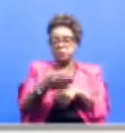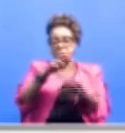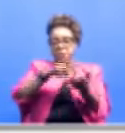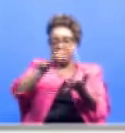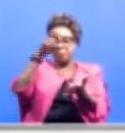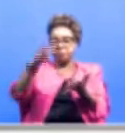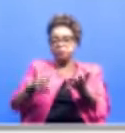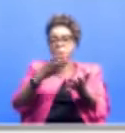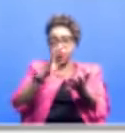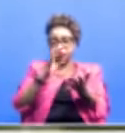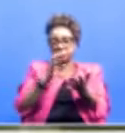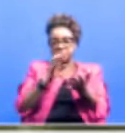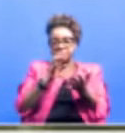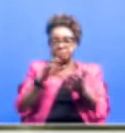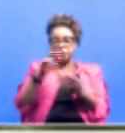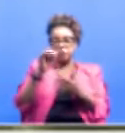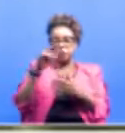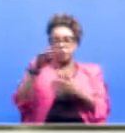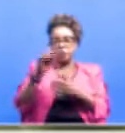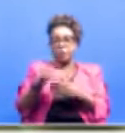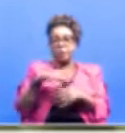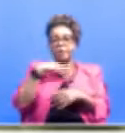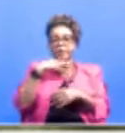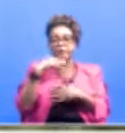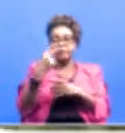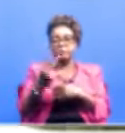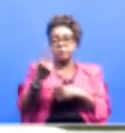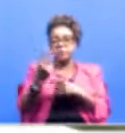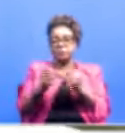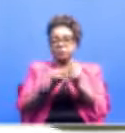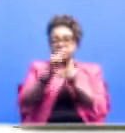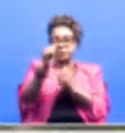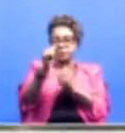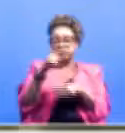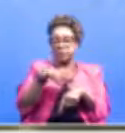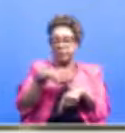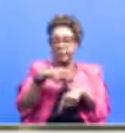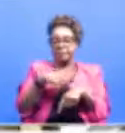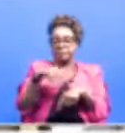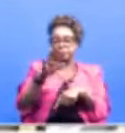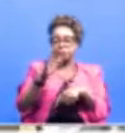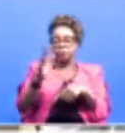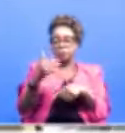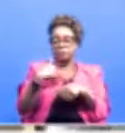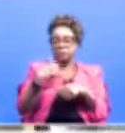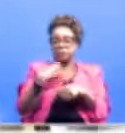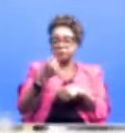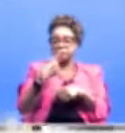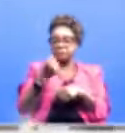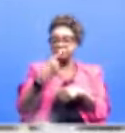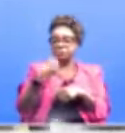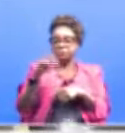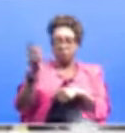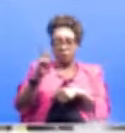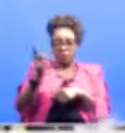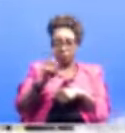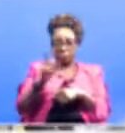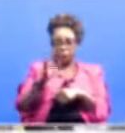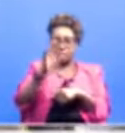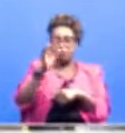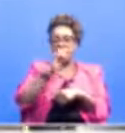vunzi na Maji rono aliaga Dunia Februari 15 alipokuwa akipokea matibabu Nairobi alikuwa